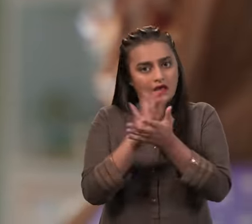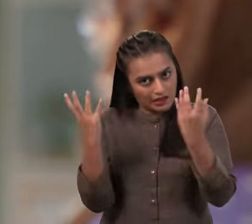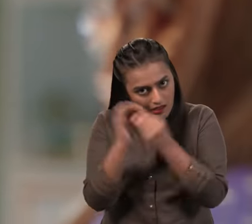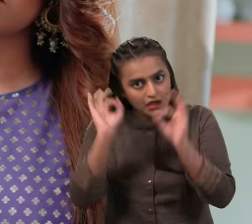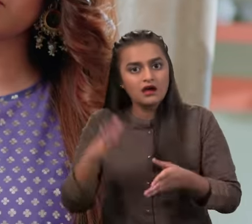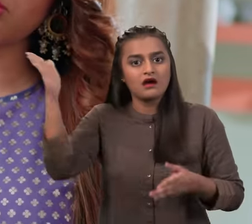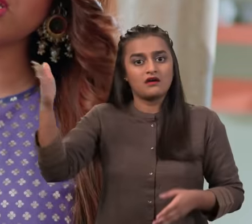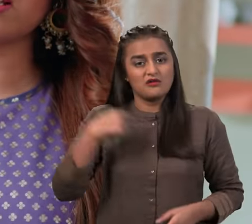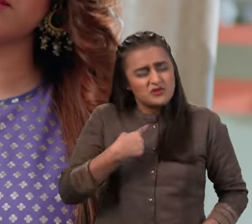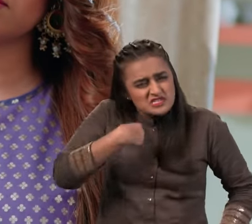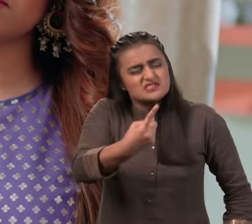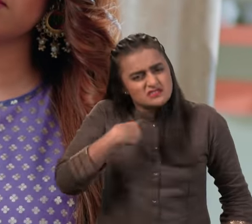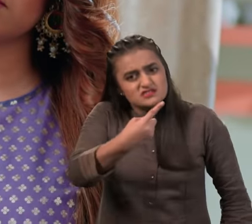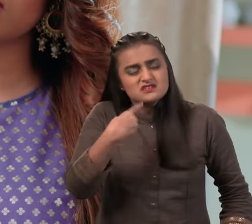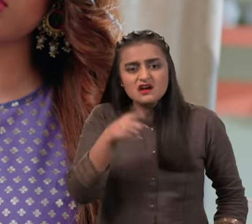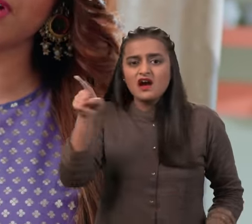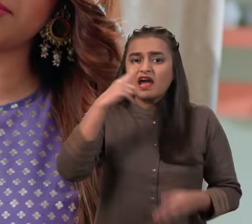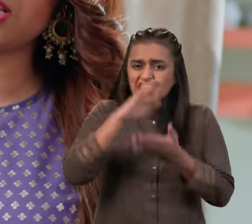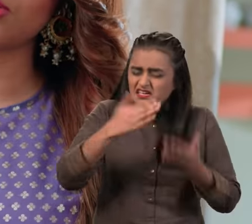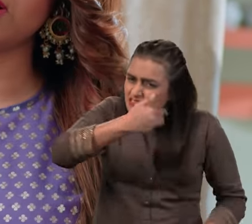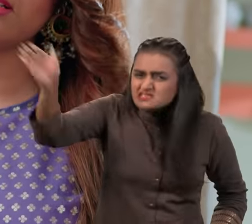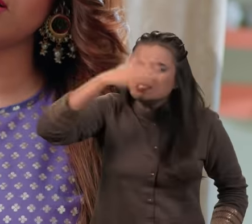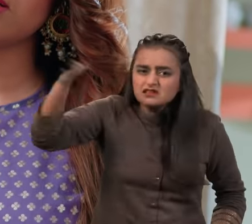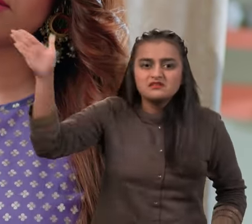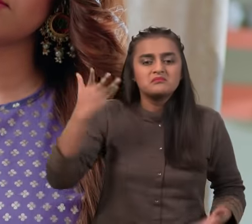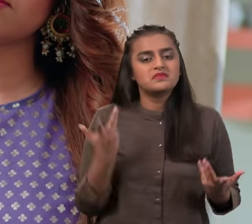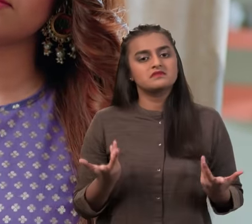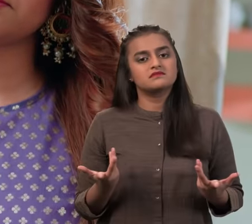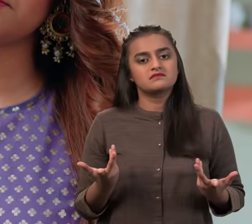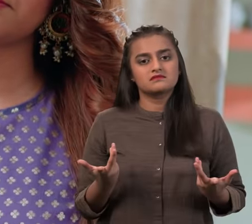है। मैं बोलती रही कि उसे वहां भेज दो, लेकिन